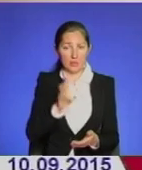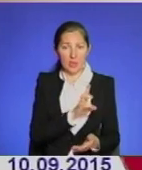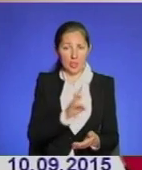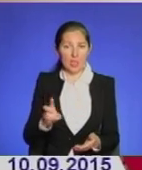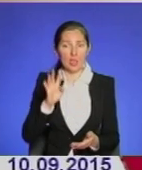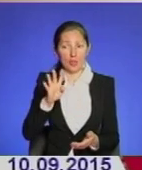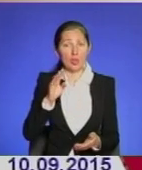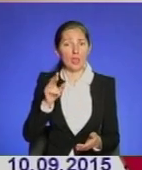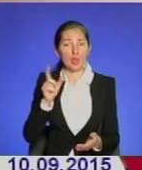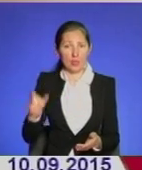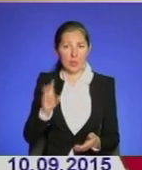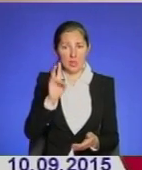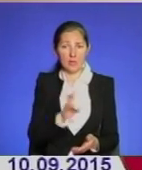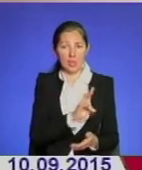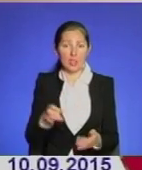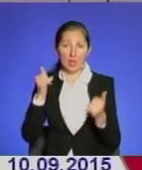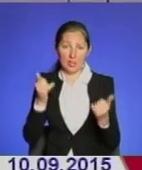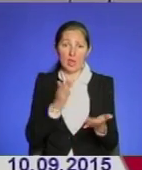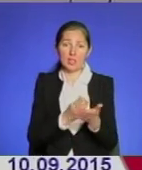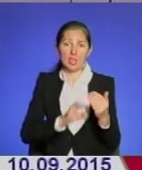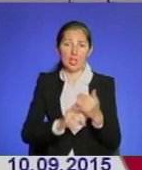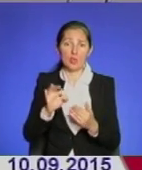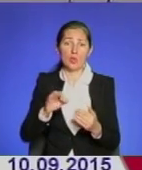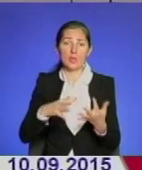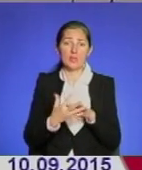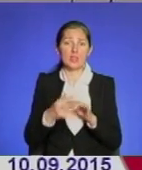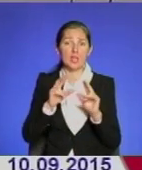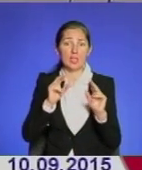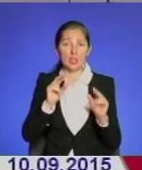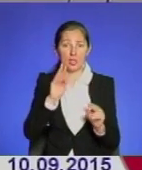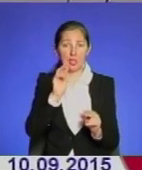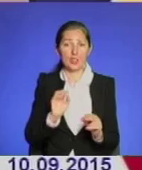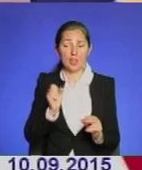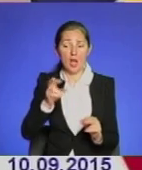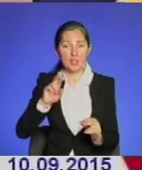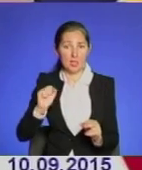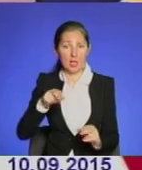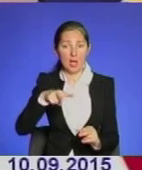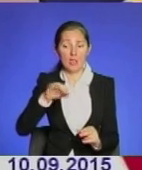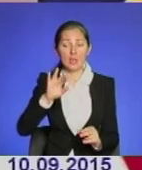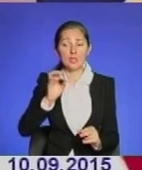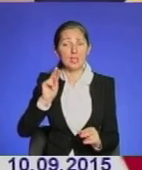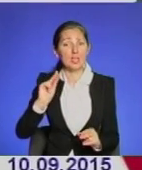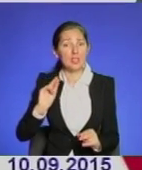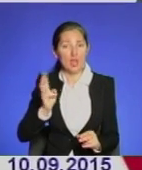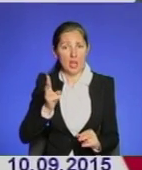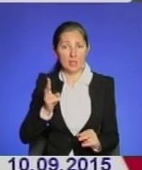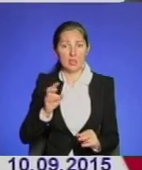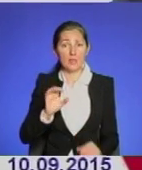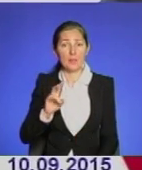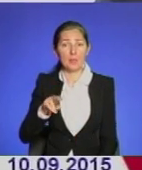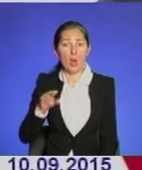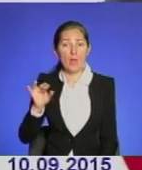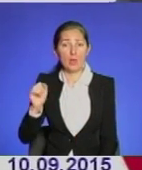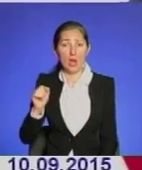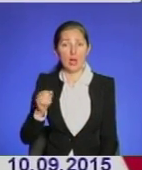у Щасті, Новоайдарі, Лисичанську. Живучи із солдатами, священики можуть допомагати щодня. Коли ми говоримо